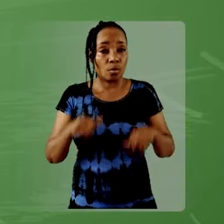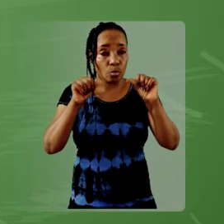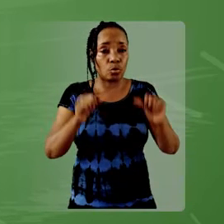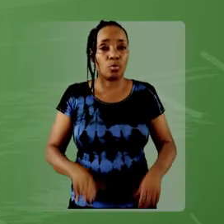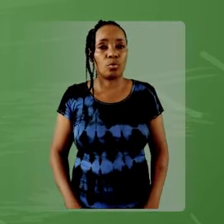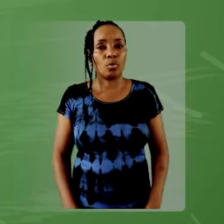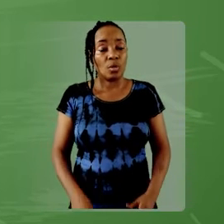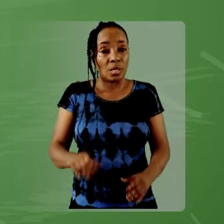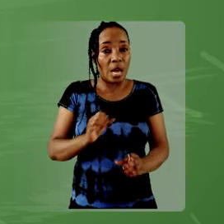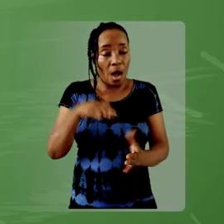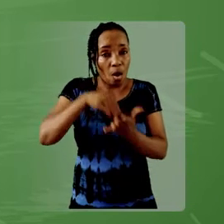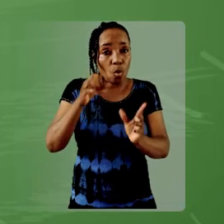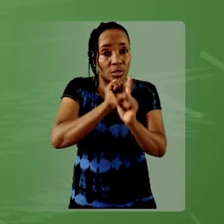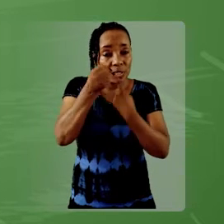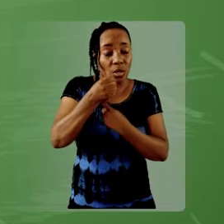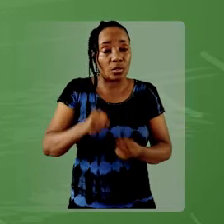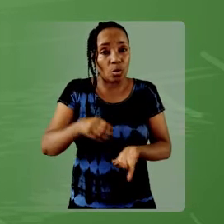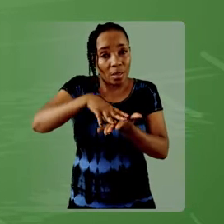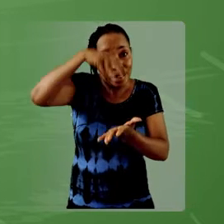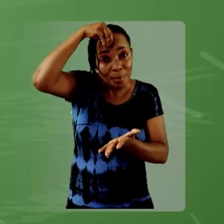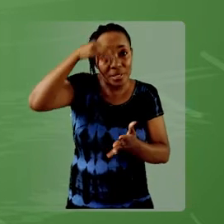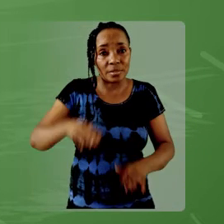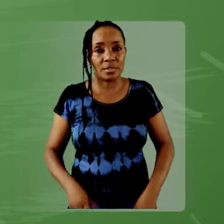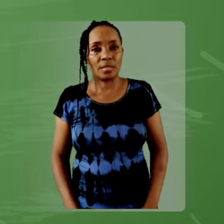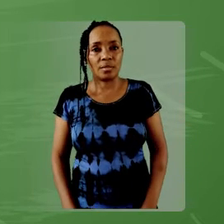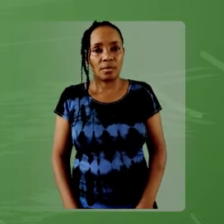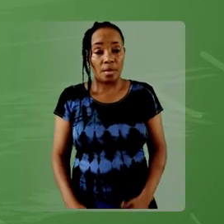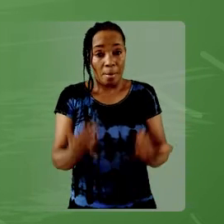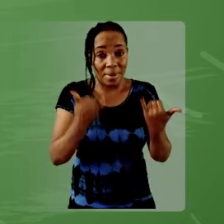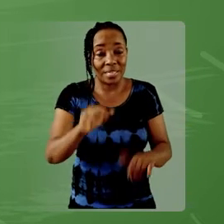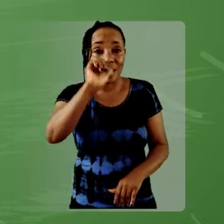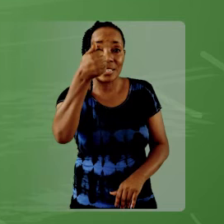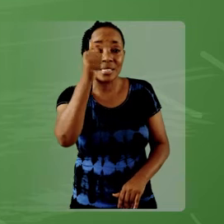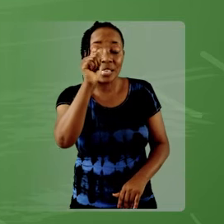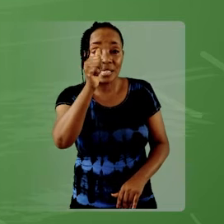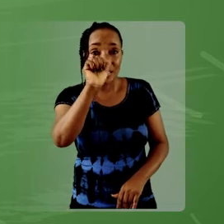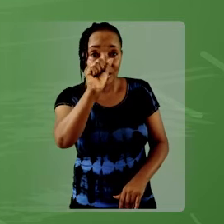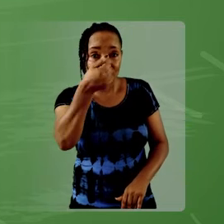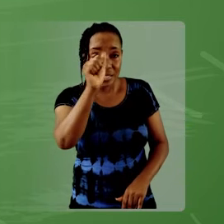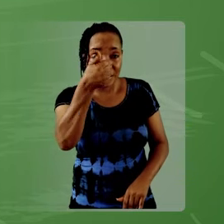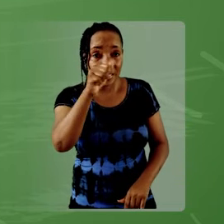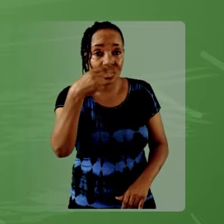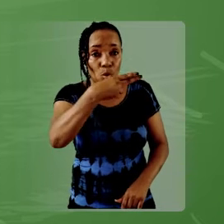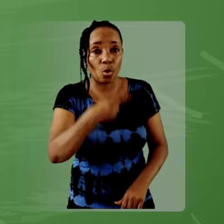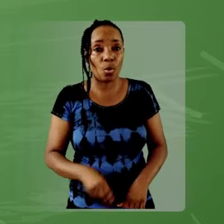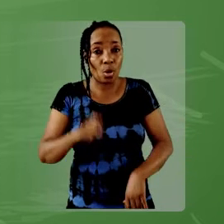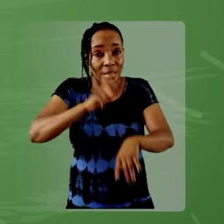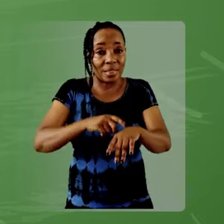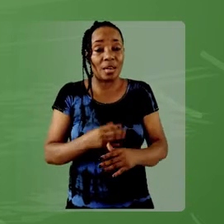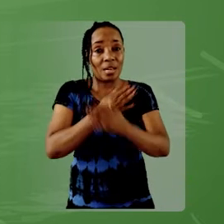Situation d'apprentissage. Il est 10 heures, c'est la récréation.